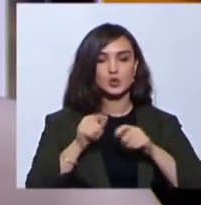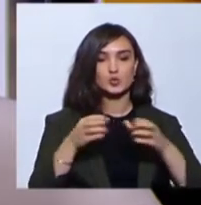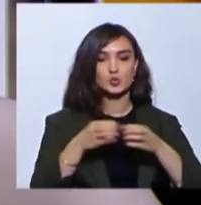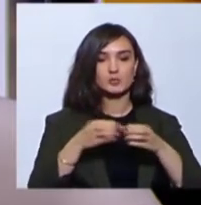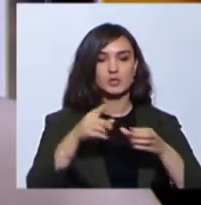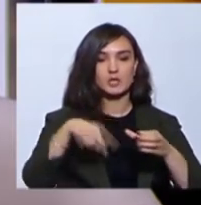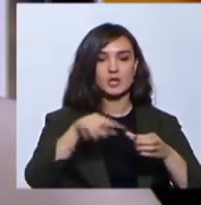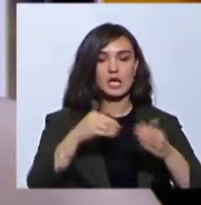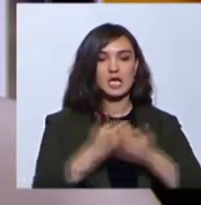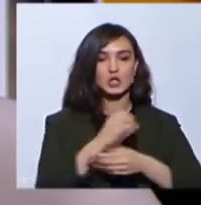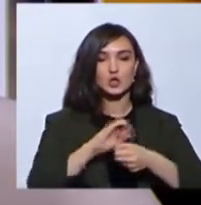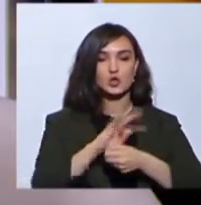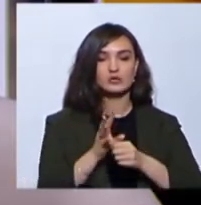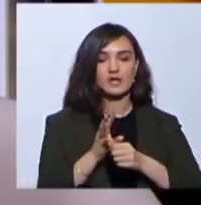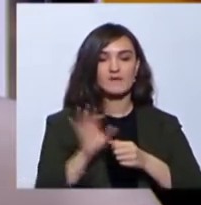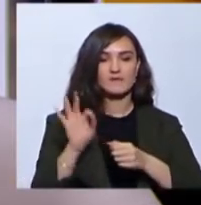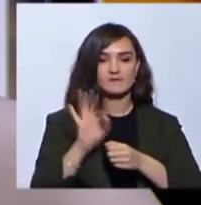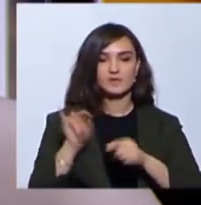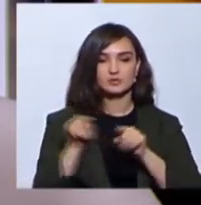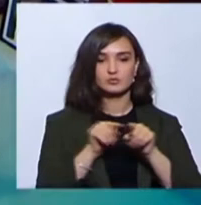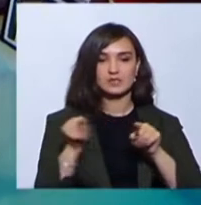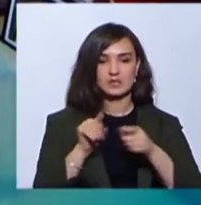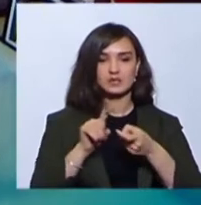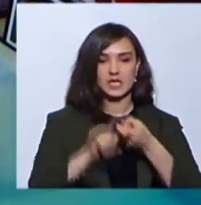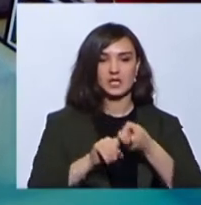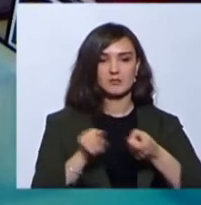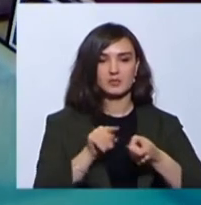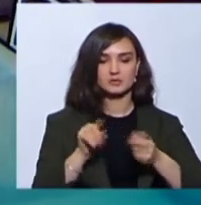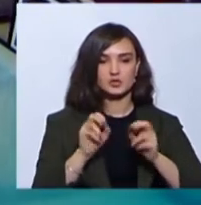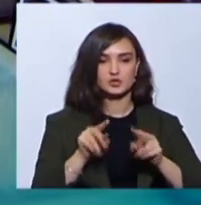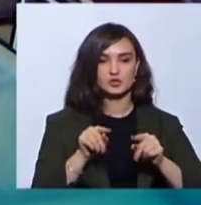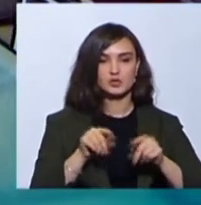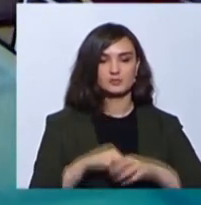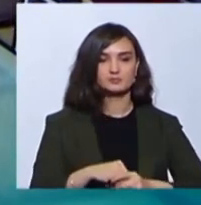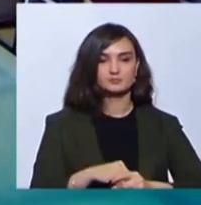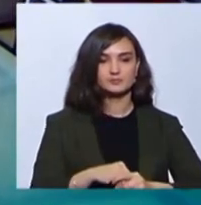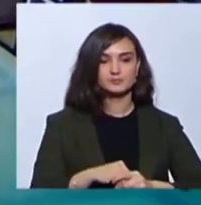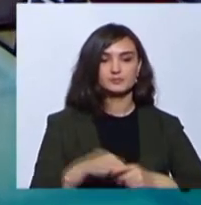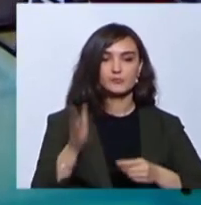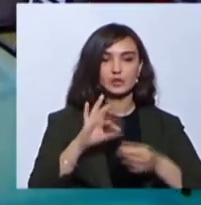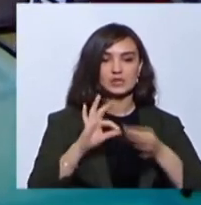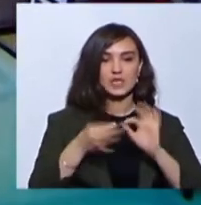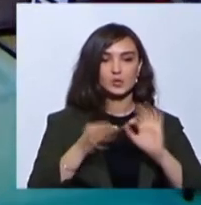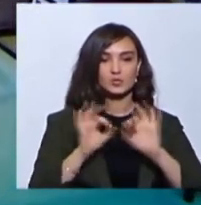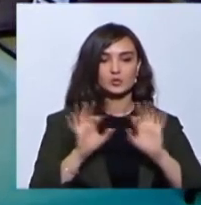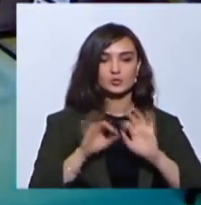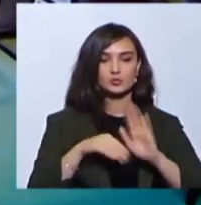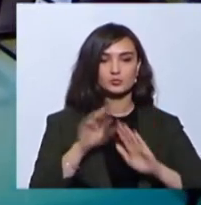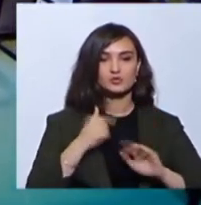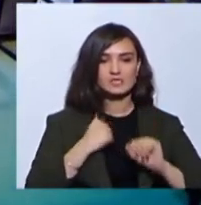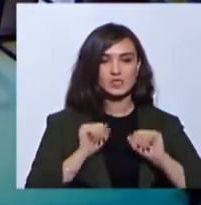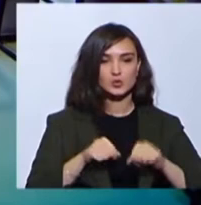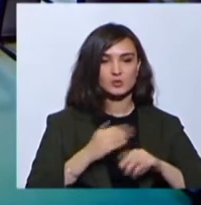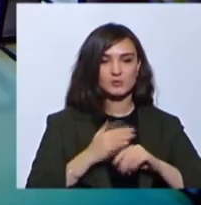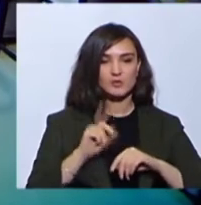ჯგუფი არის ახალი კორონავირუსის, ესე ვთქვათ, ინფიცირების თვალსაზრისით. მოდით უფრო დეტალურად განმარტოთ, ჩვენ გვაქვს